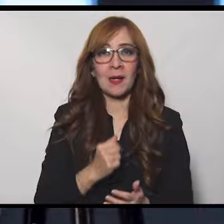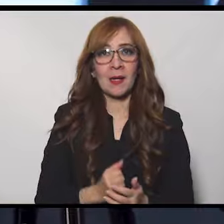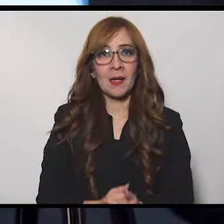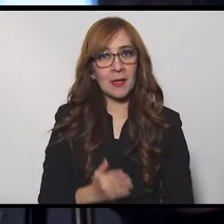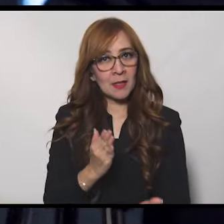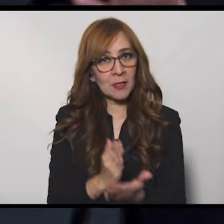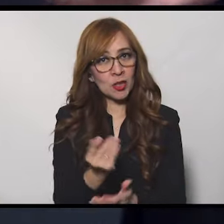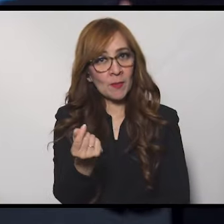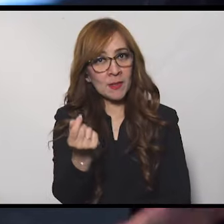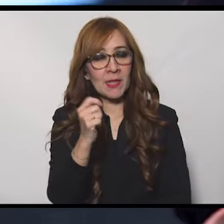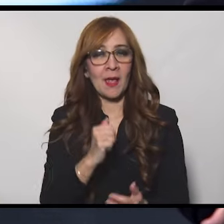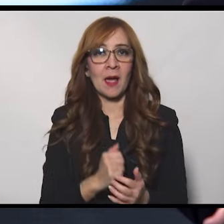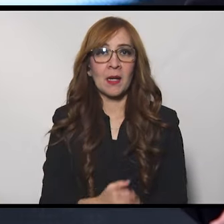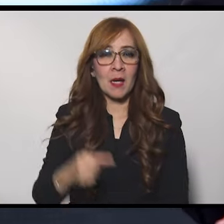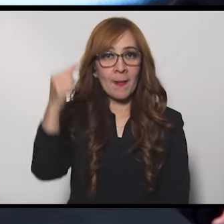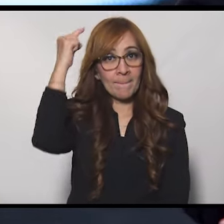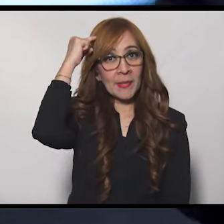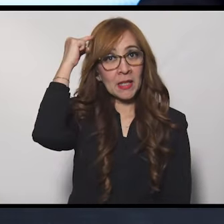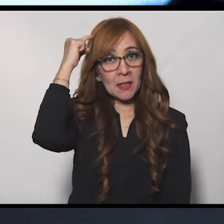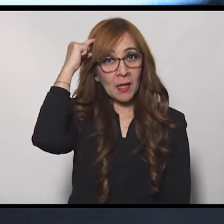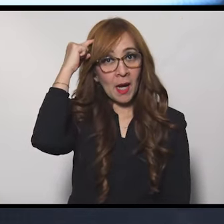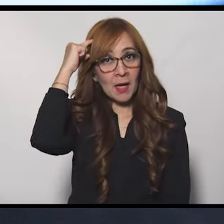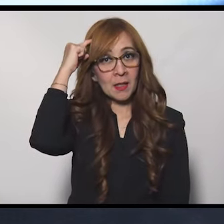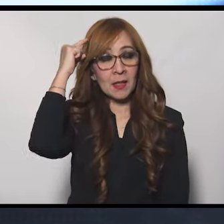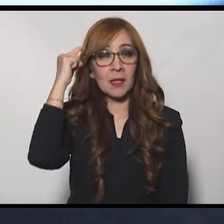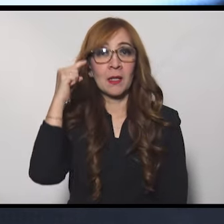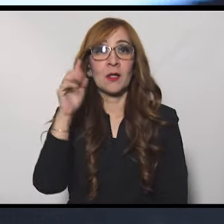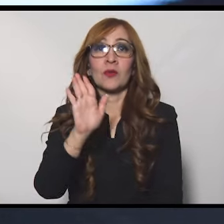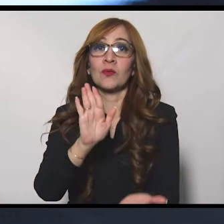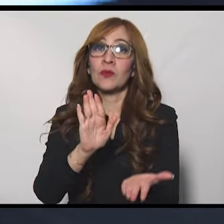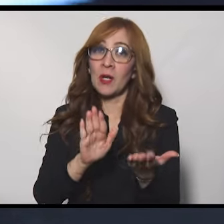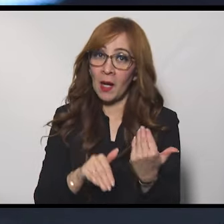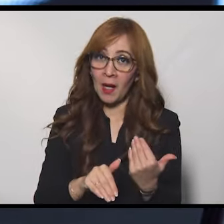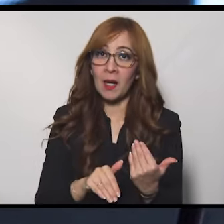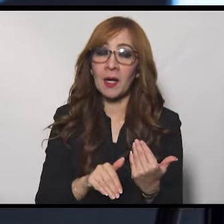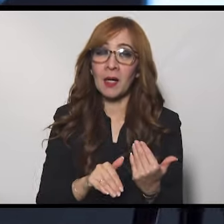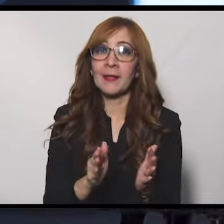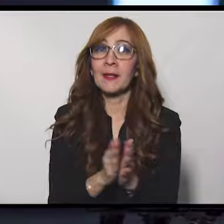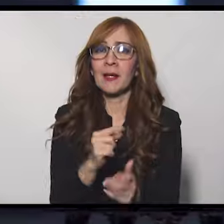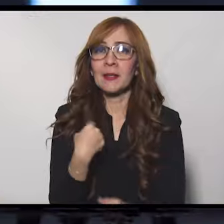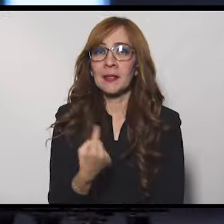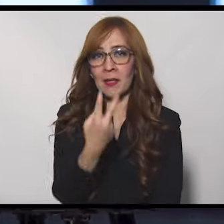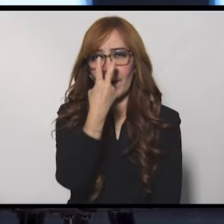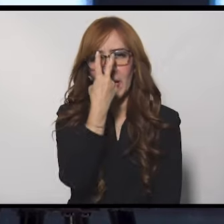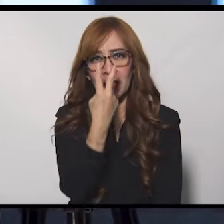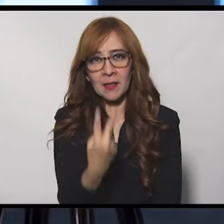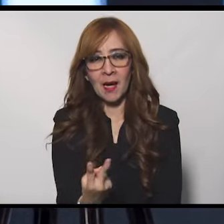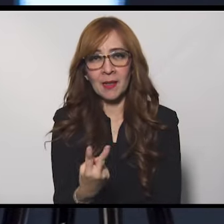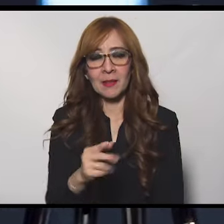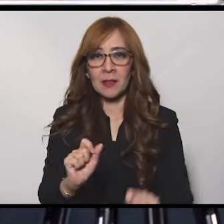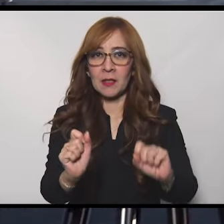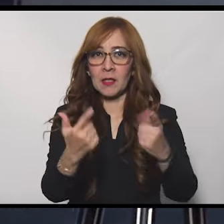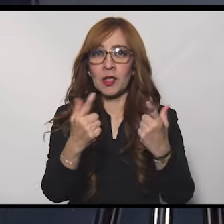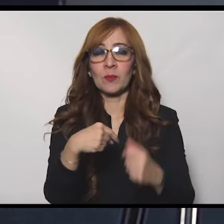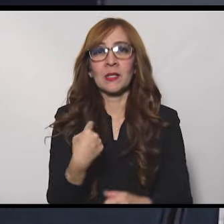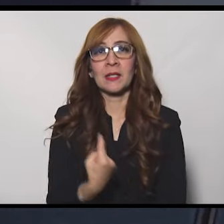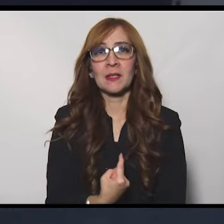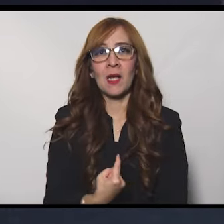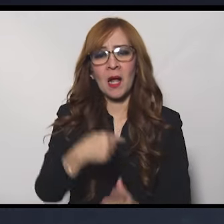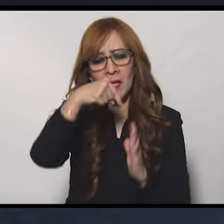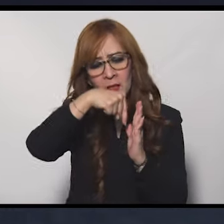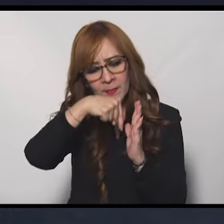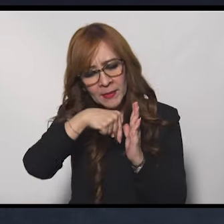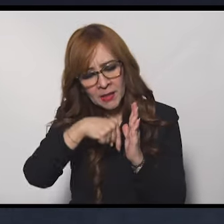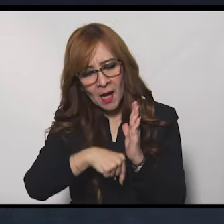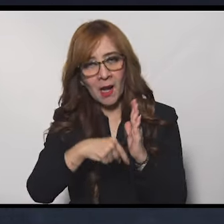stop sejenak, kita renungkan, kita pikirkan kembali. Dan kita melihat ke dalam kehidupan kita lebih dalam